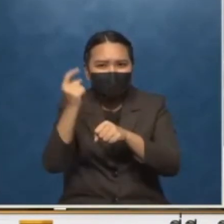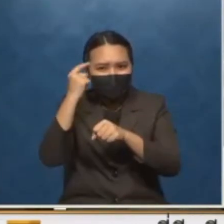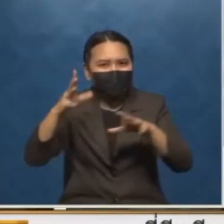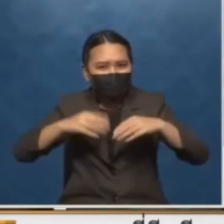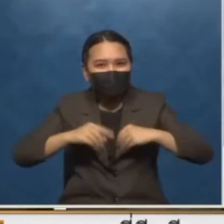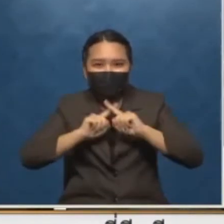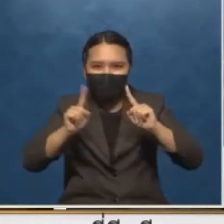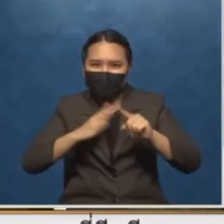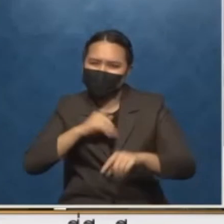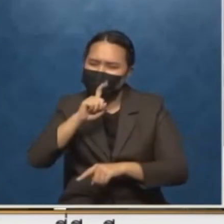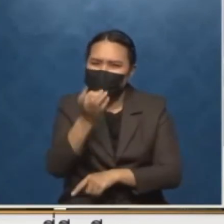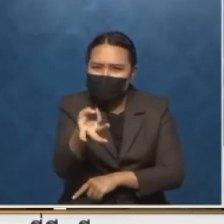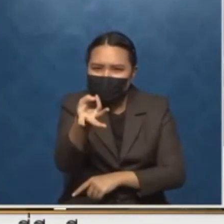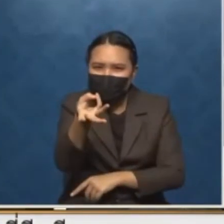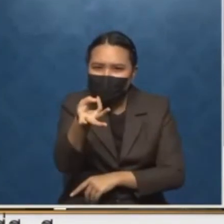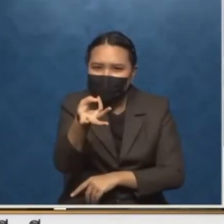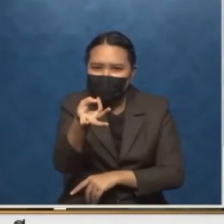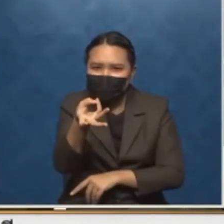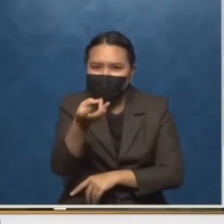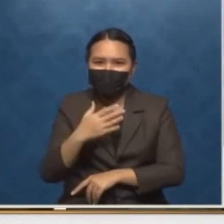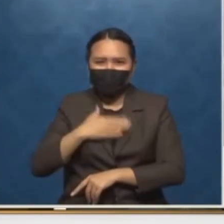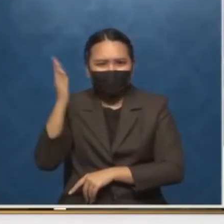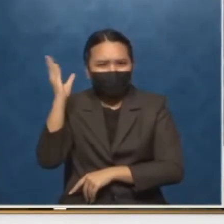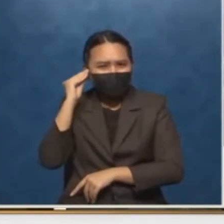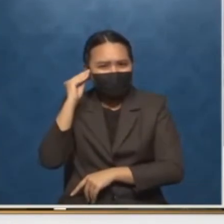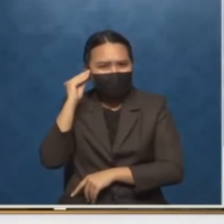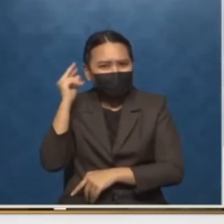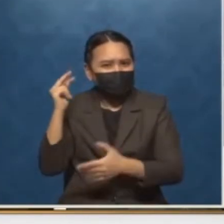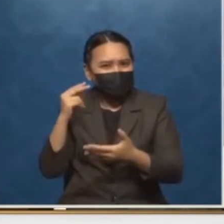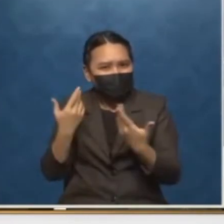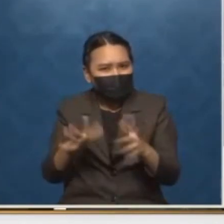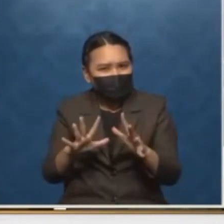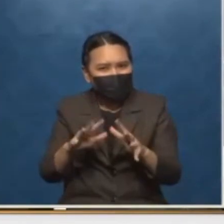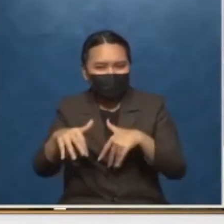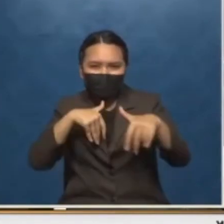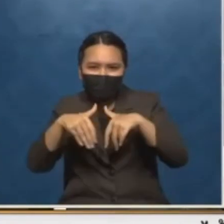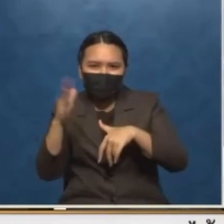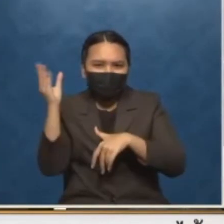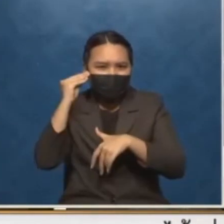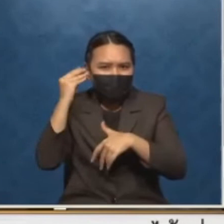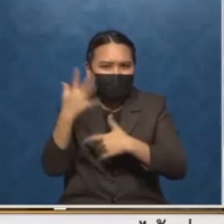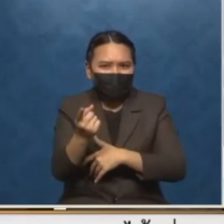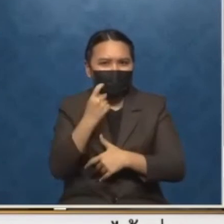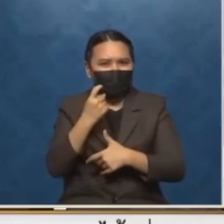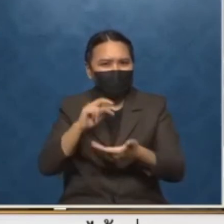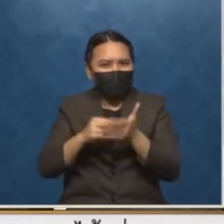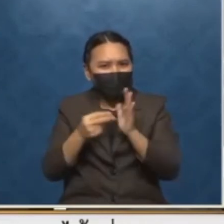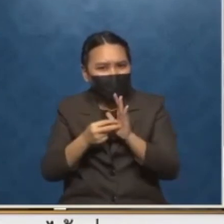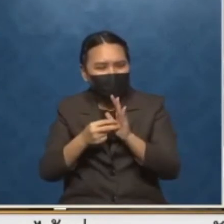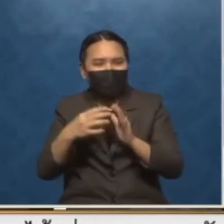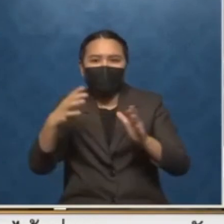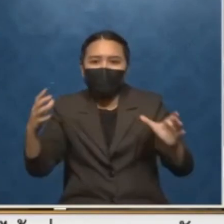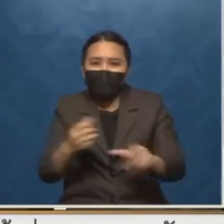แต่ว่าผมถามท่านทีเดียวว่าไอ้ที่ผมฟังท่านนี่ท่านจะให้ผมพี่น้องผมก็ฟังด้วยเขาถามผมว่าเขาจะให้ตั้งหรือว่าจะให้